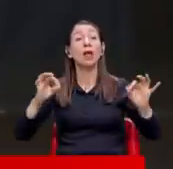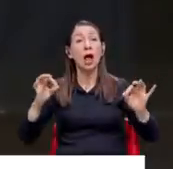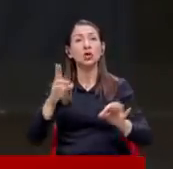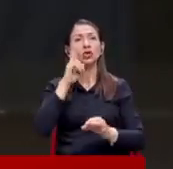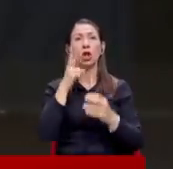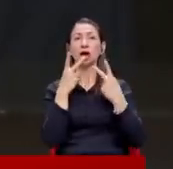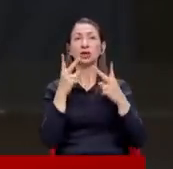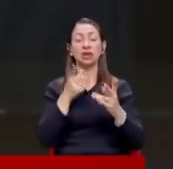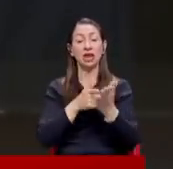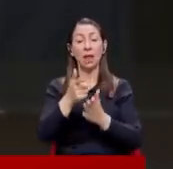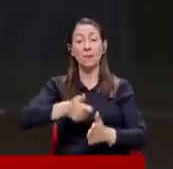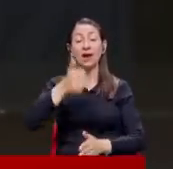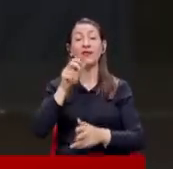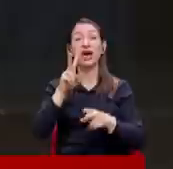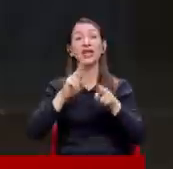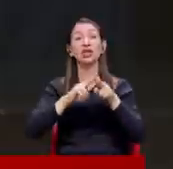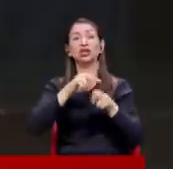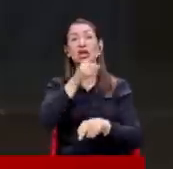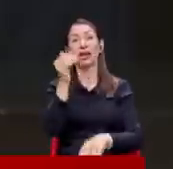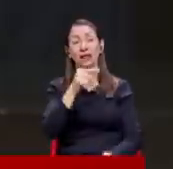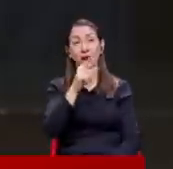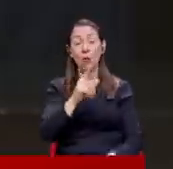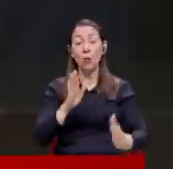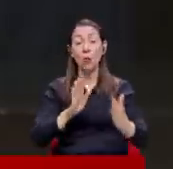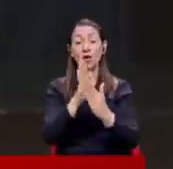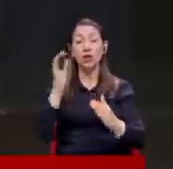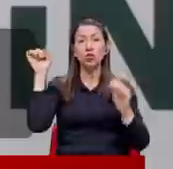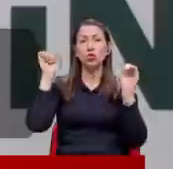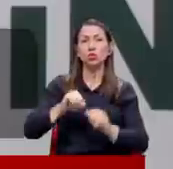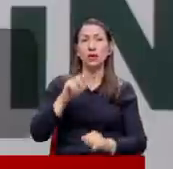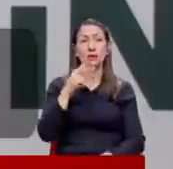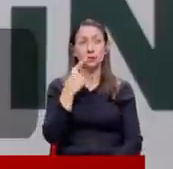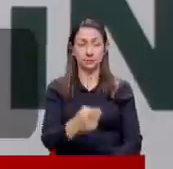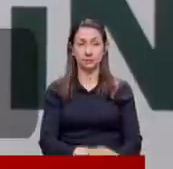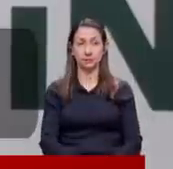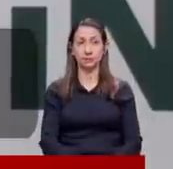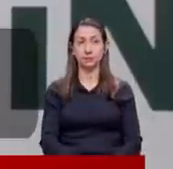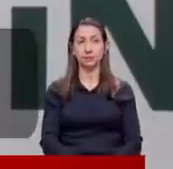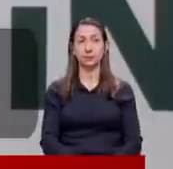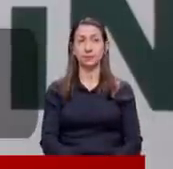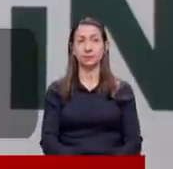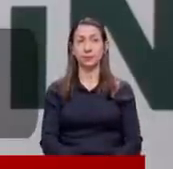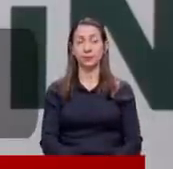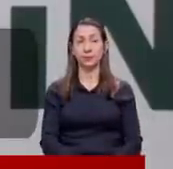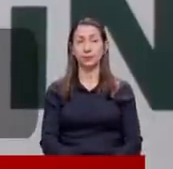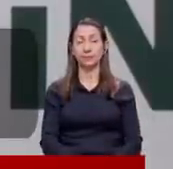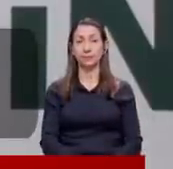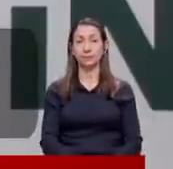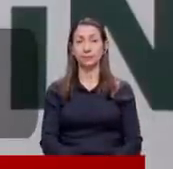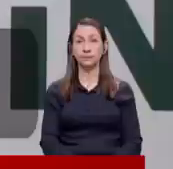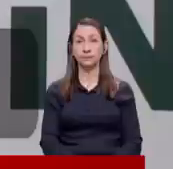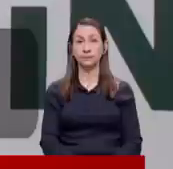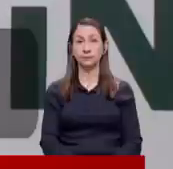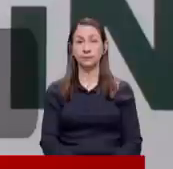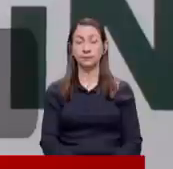Son açıklama Tarım Bakanı Vahit Kirişçi'den geldi. Muhalefeti düşmana benzetti. Atamız Sütçü İmam'ın